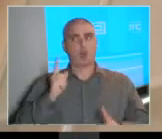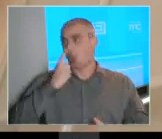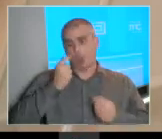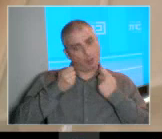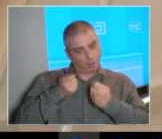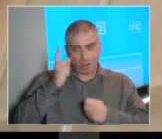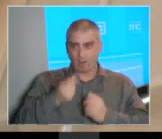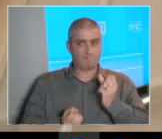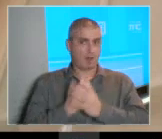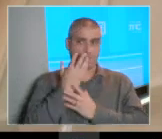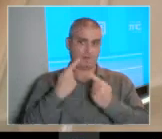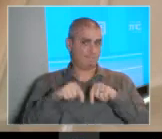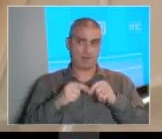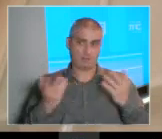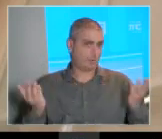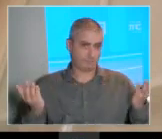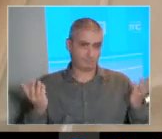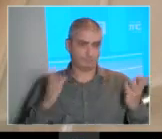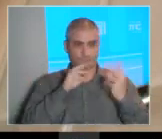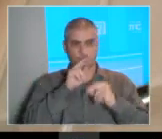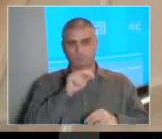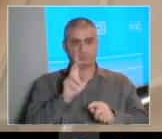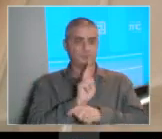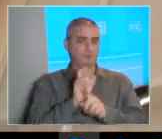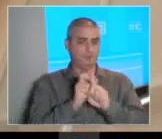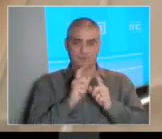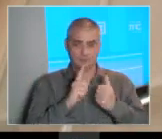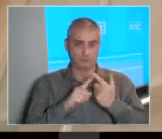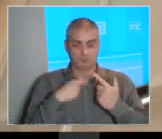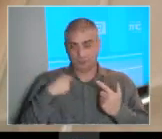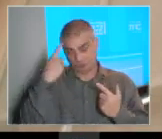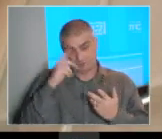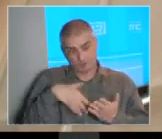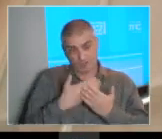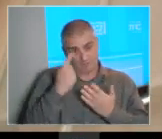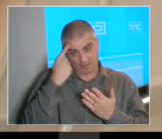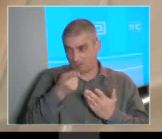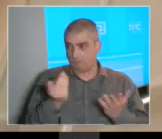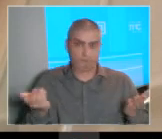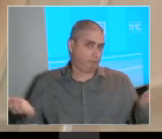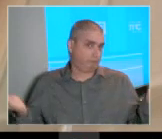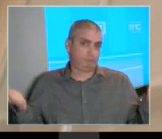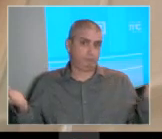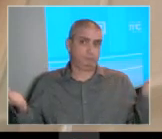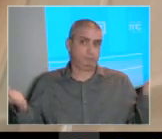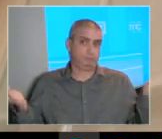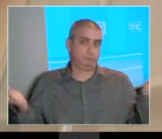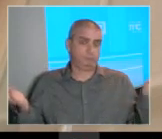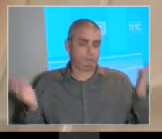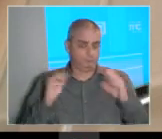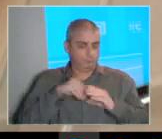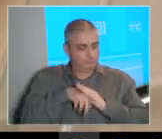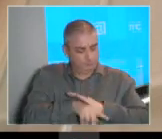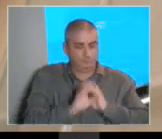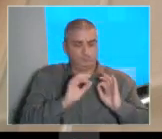חייב את הקמתה של ועדת כנסת שתדון בנושא החסינות. אני חושב שחוות הדעת הזאת היא חוות דעת